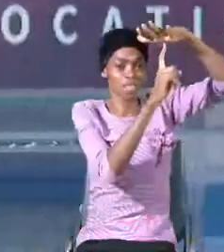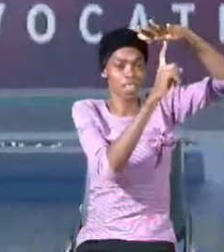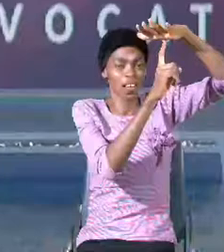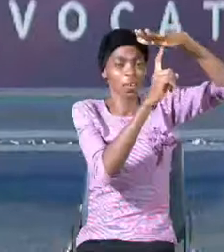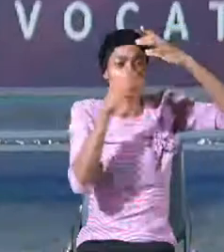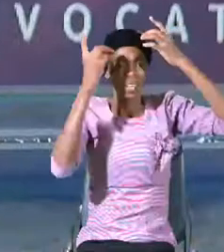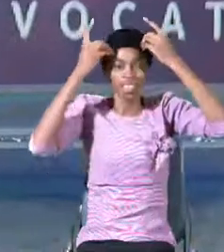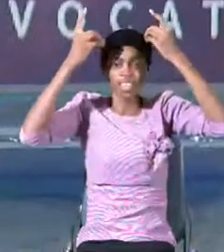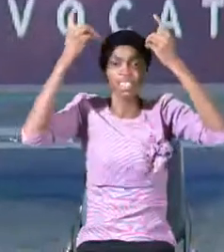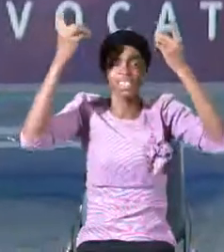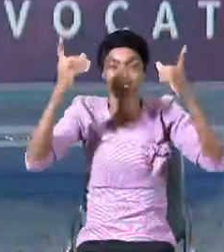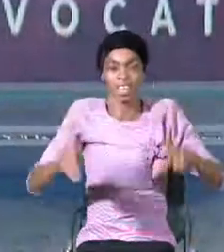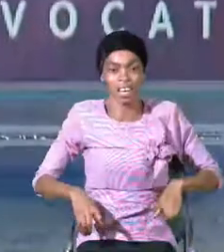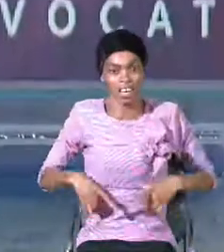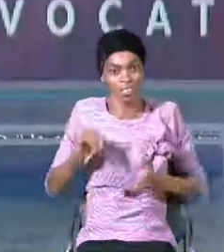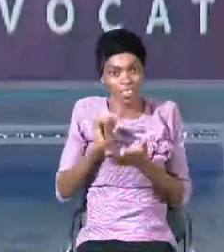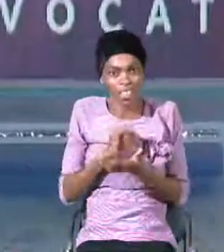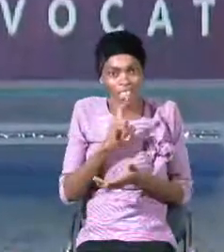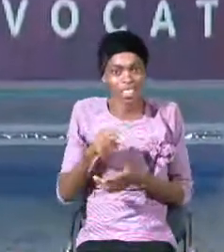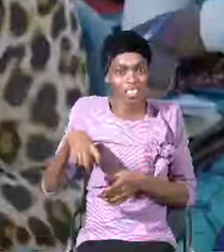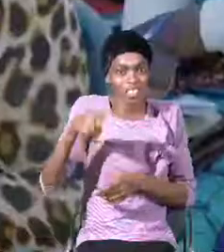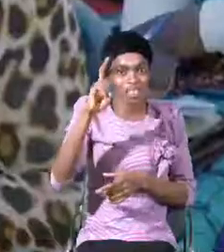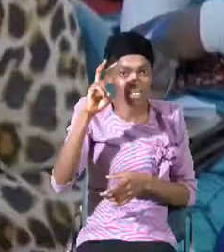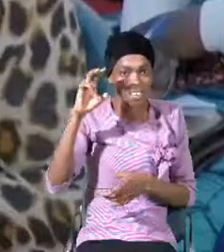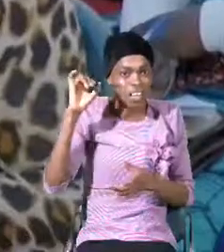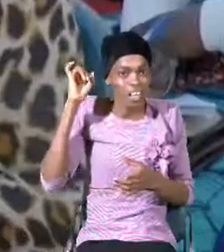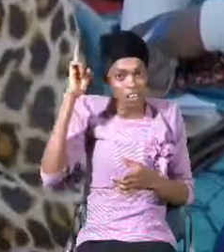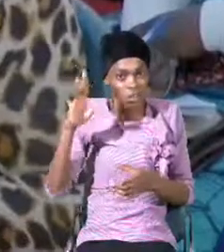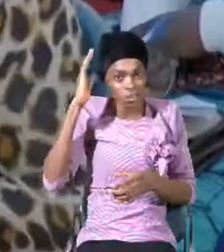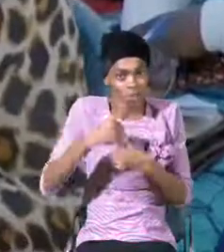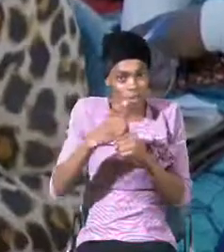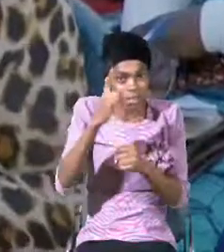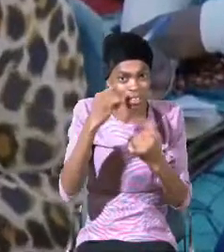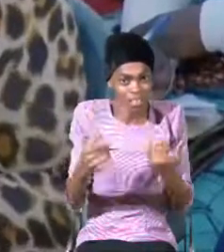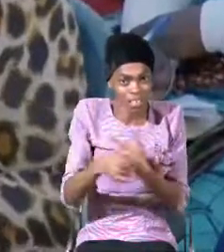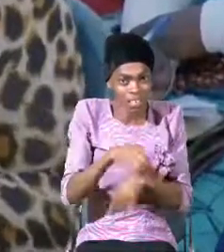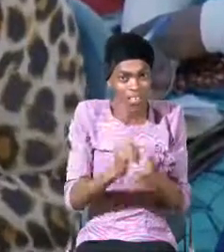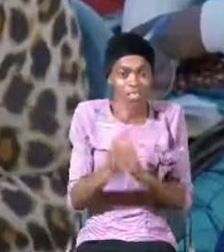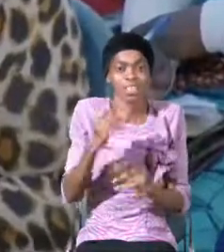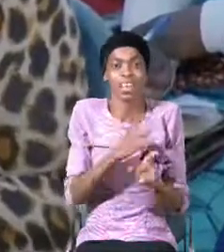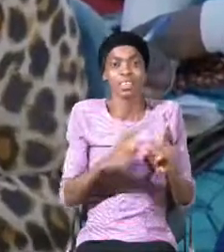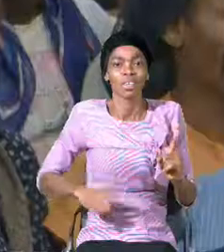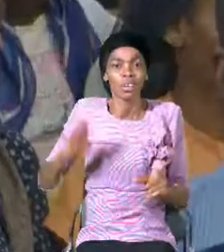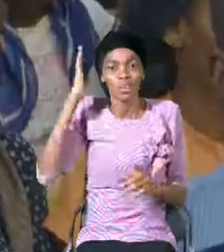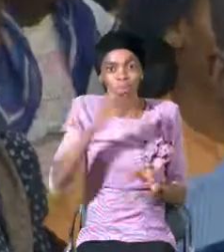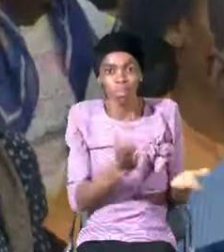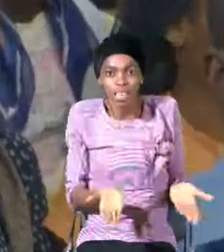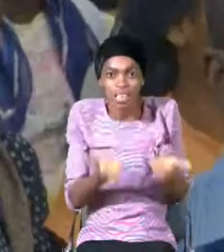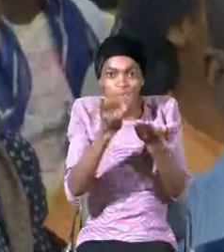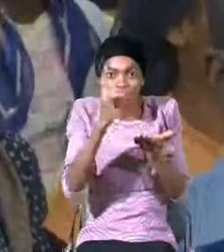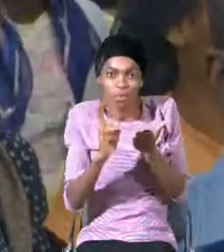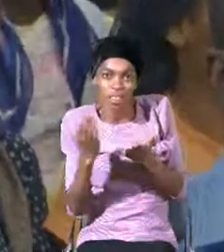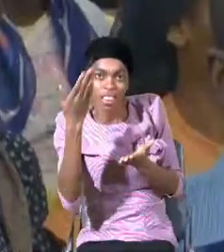vie destinée au sommet. Ça, c'est le voyage et fais-le aujourd'hui. Et le Seigneur t'emmènera